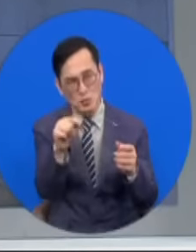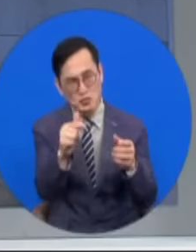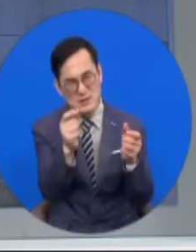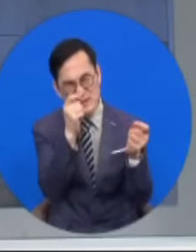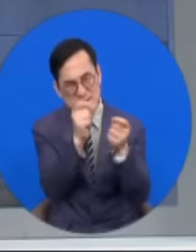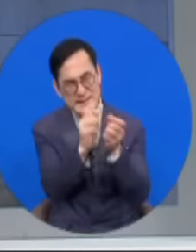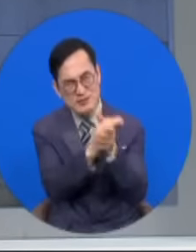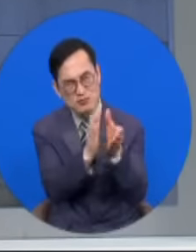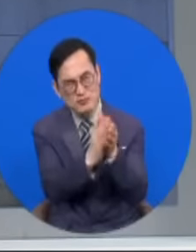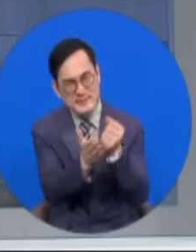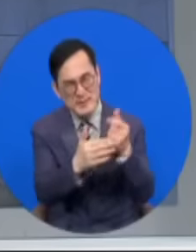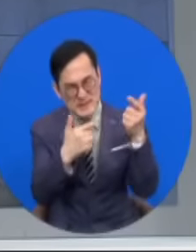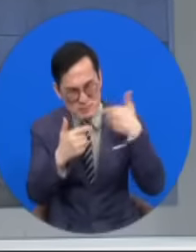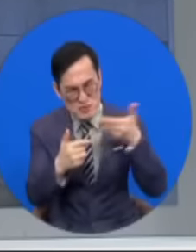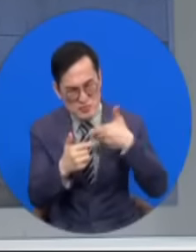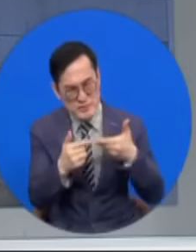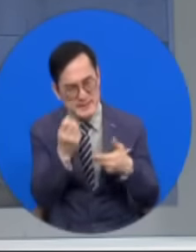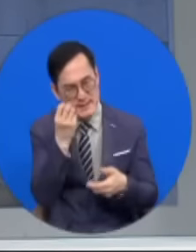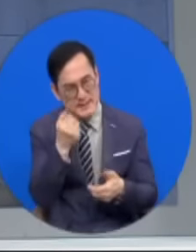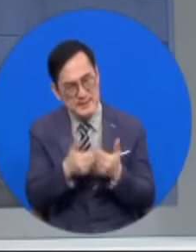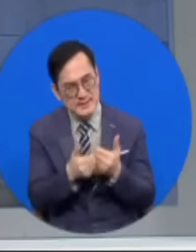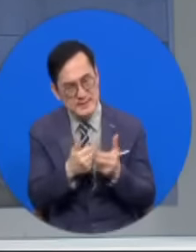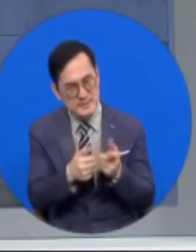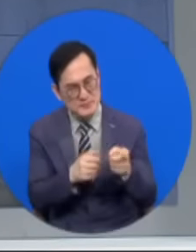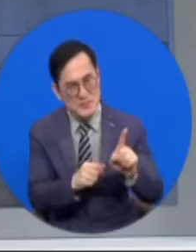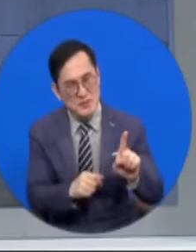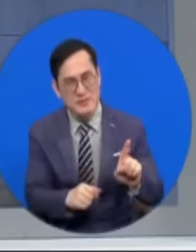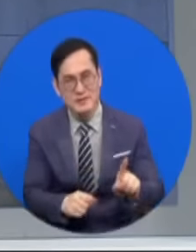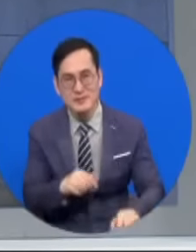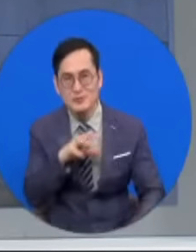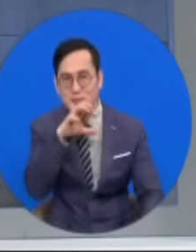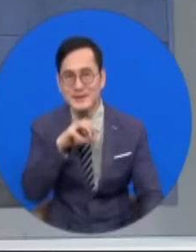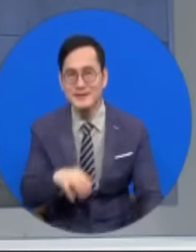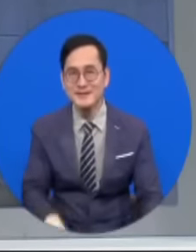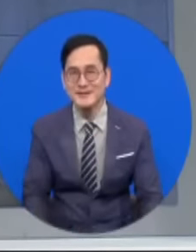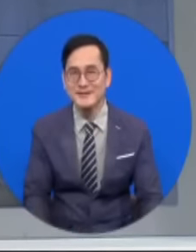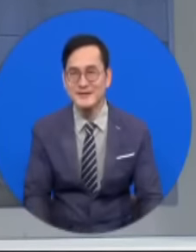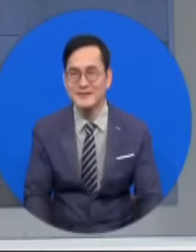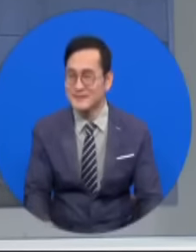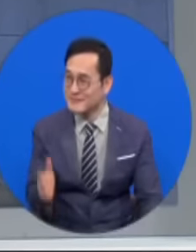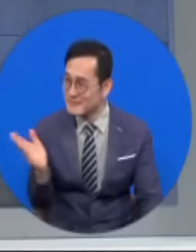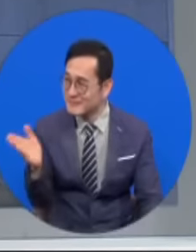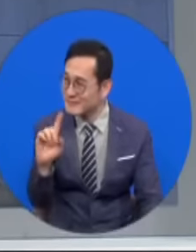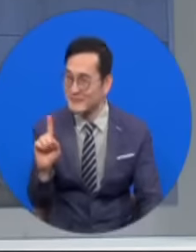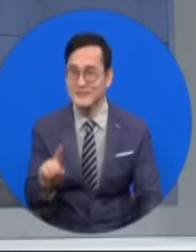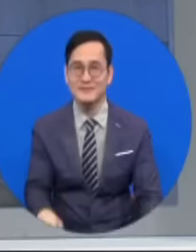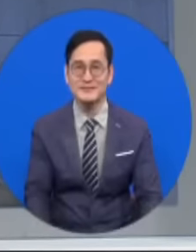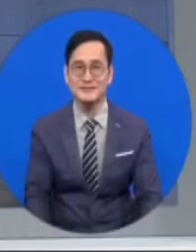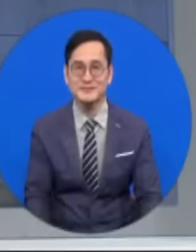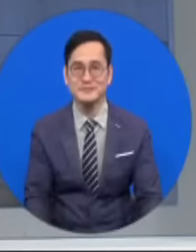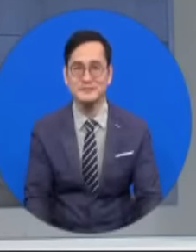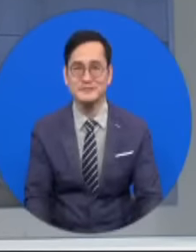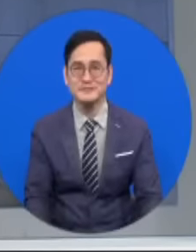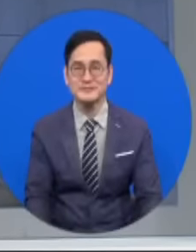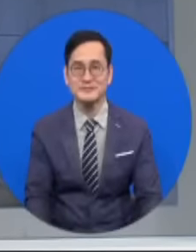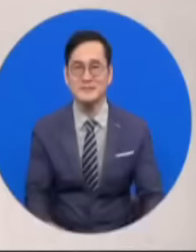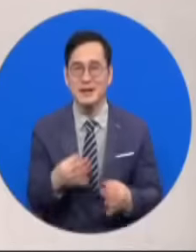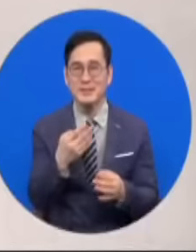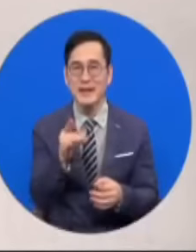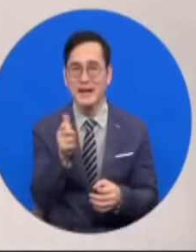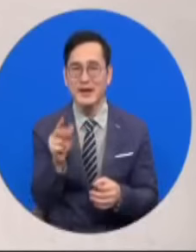질문 하는 거 아니냐라는 문제 제기도 있었습니다 김관 사님 어떻게 보십니까 아니 근데 김태 저